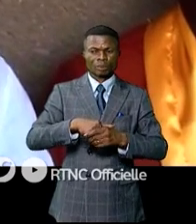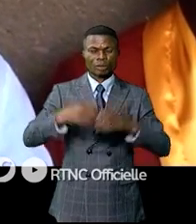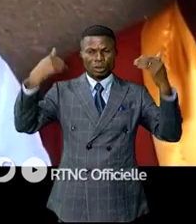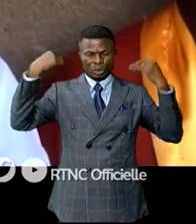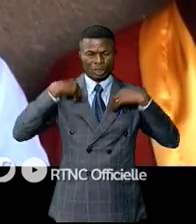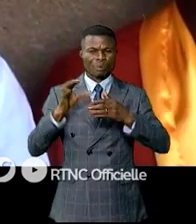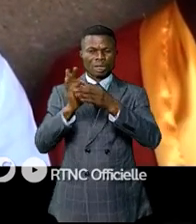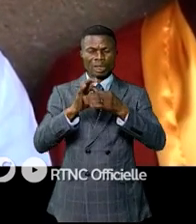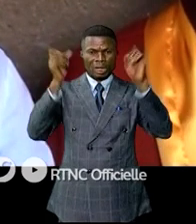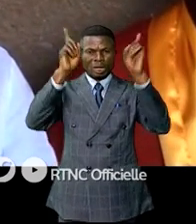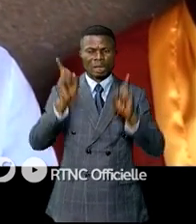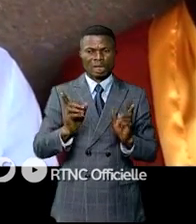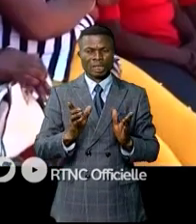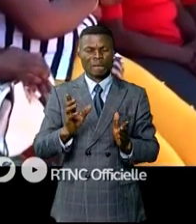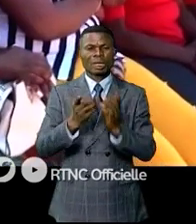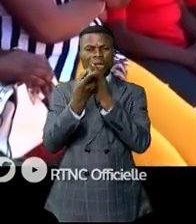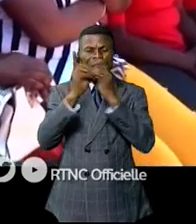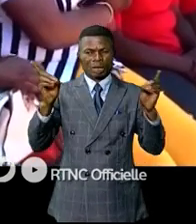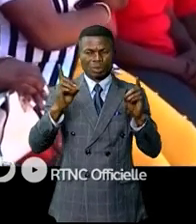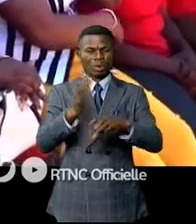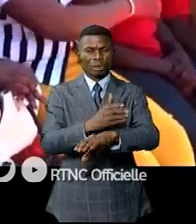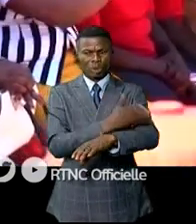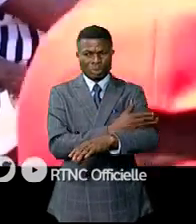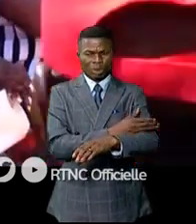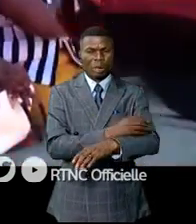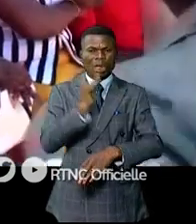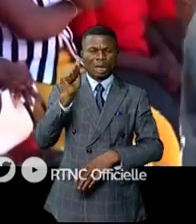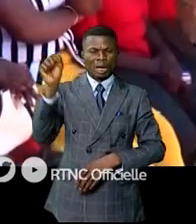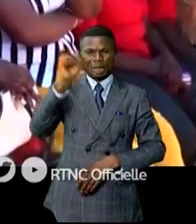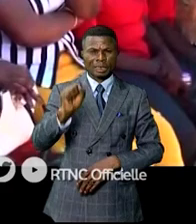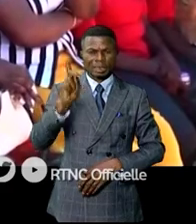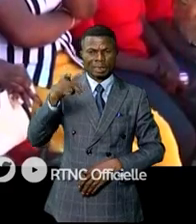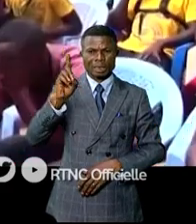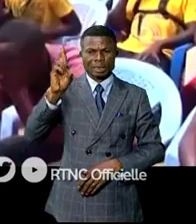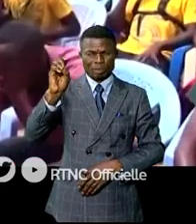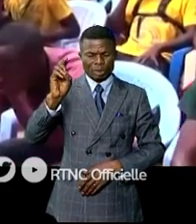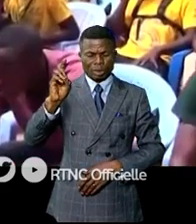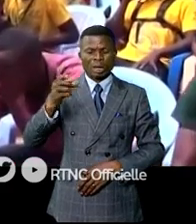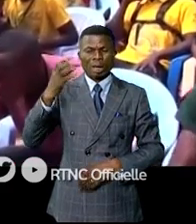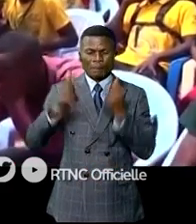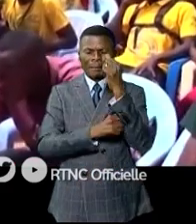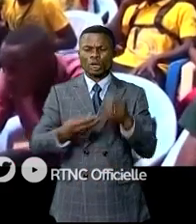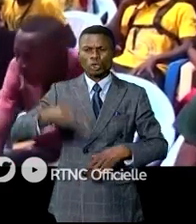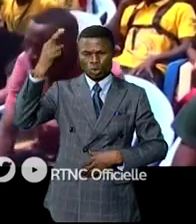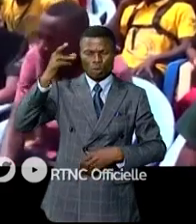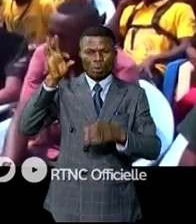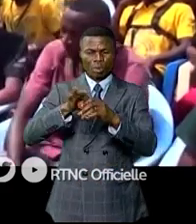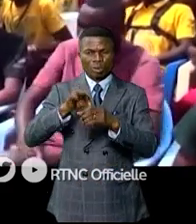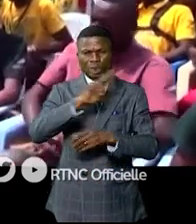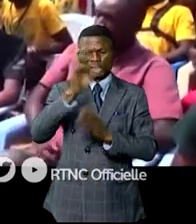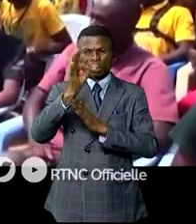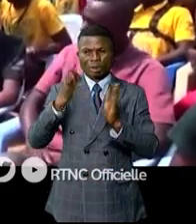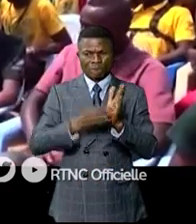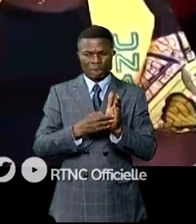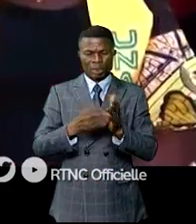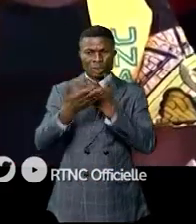de l'Alliance des chrétiens démocrates progressistes, ACDP, est une figure de taille pour les élections de 2018 dans